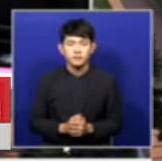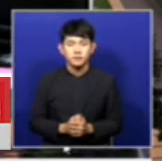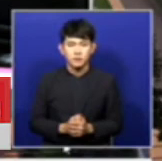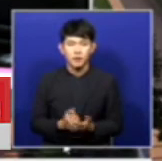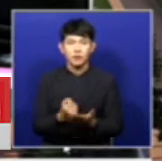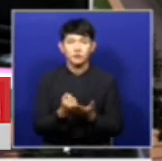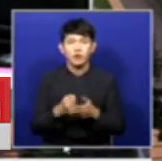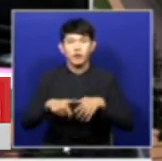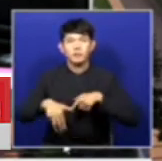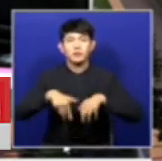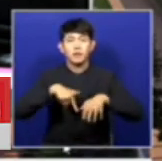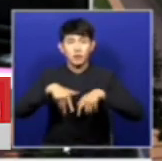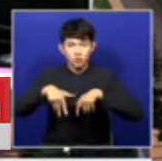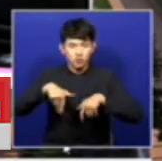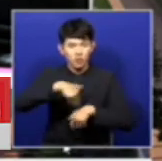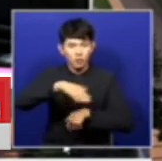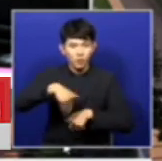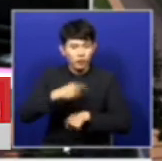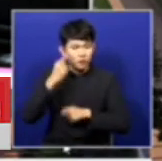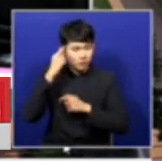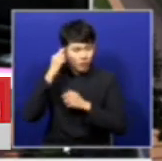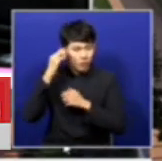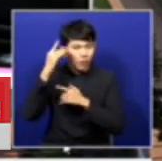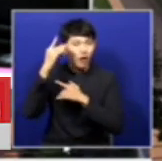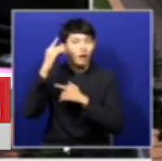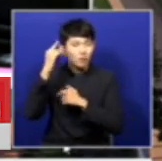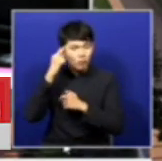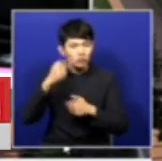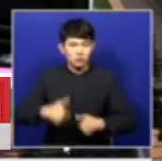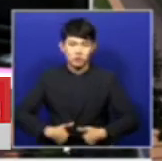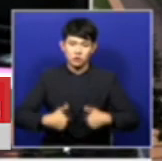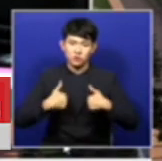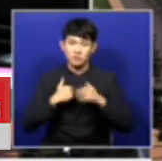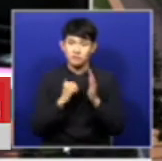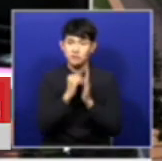ให้พี่น้องประชาชนได้มีความหวังในการใช้ชีวิตในภาคเห